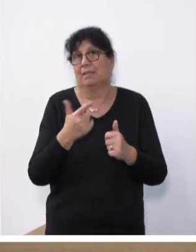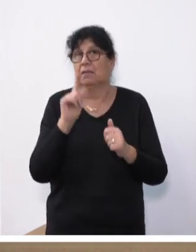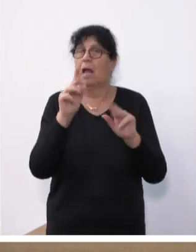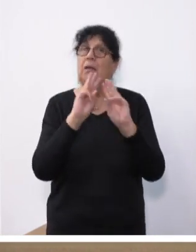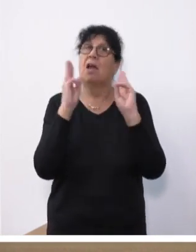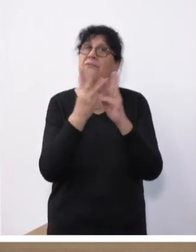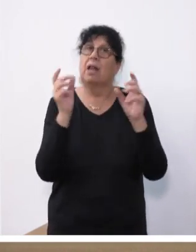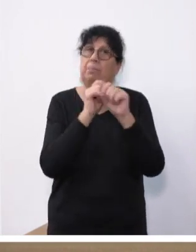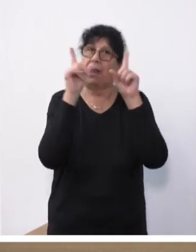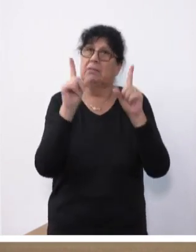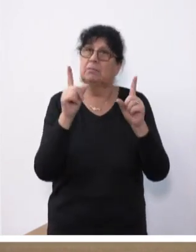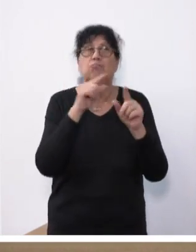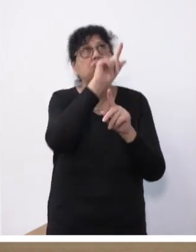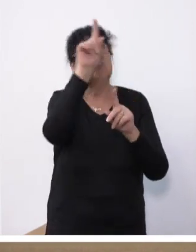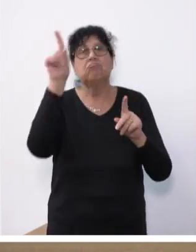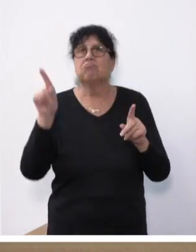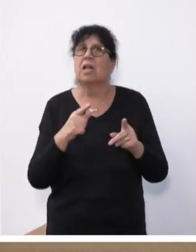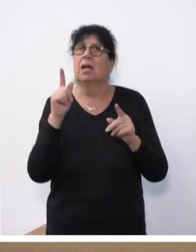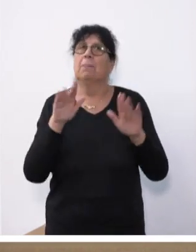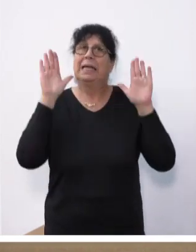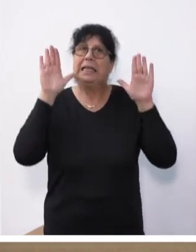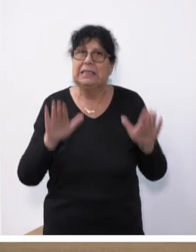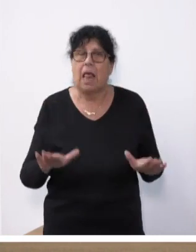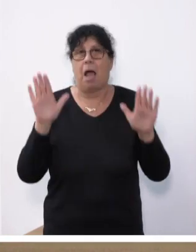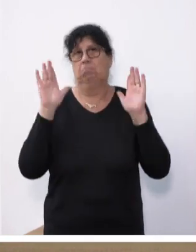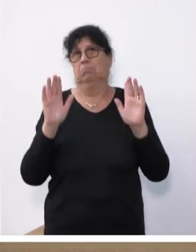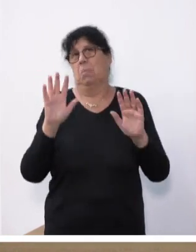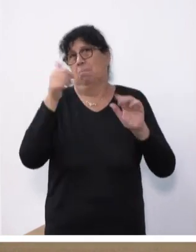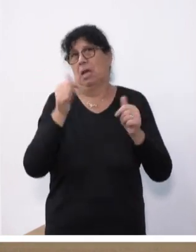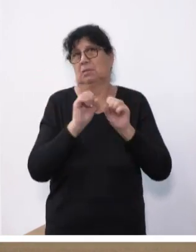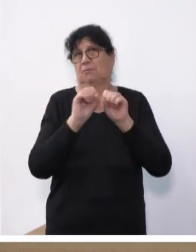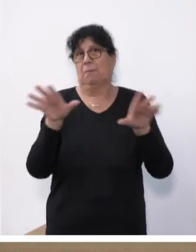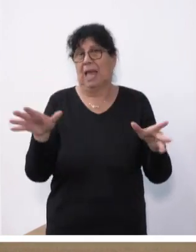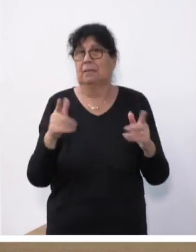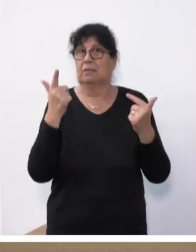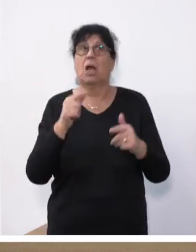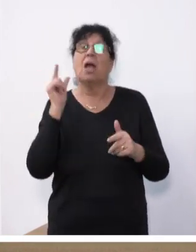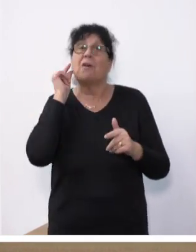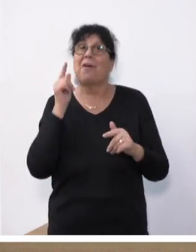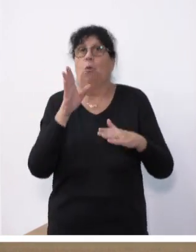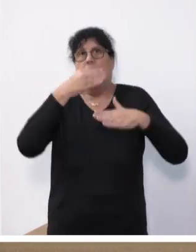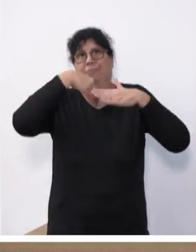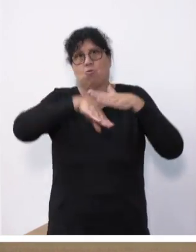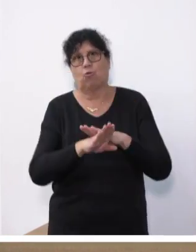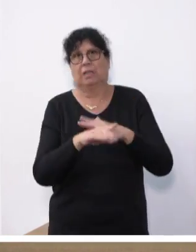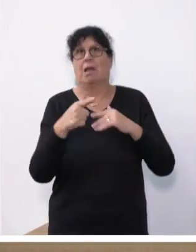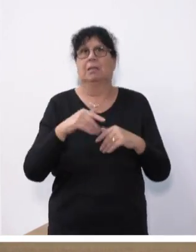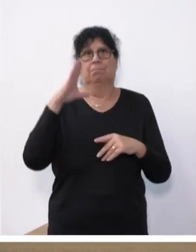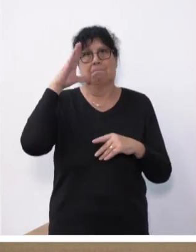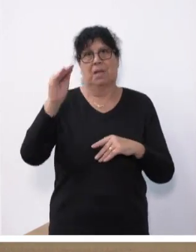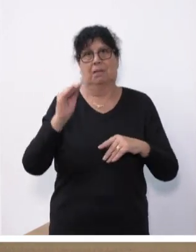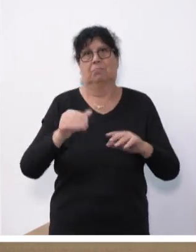welches weit verbreitet ist, gerade im islamischen Bereich, in dem die Frau oft als unterstellt gegenüber dem Mann angesehen